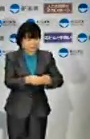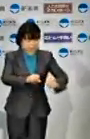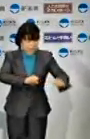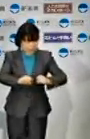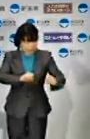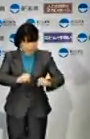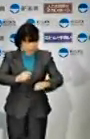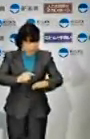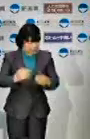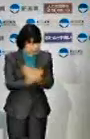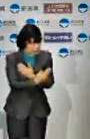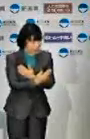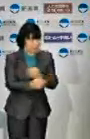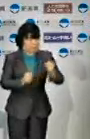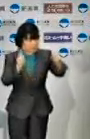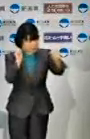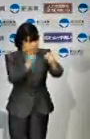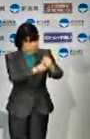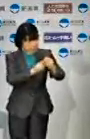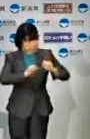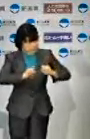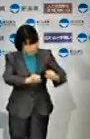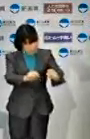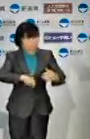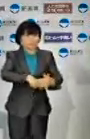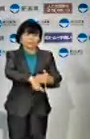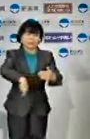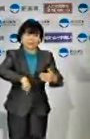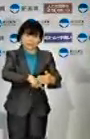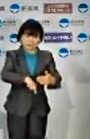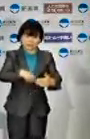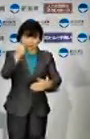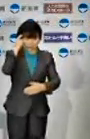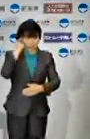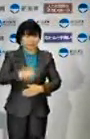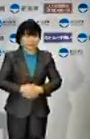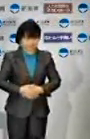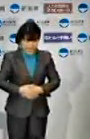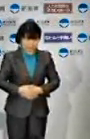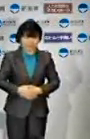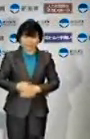化を目指していきましょうという内容になると思います。